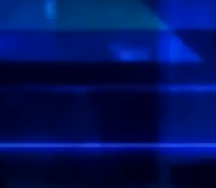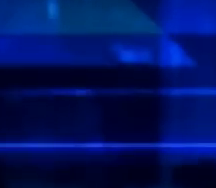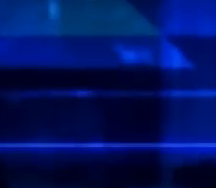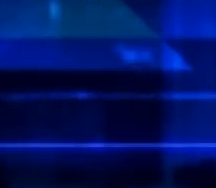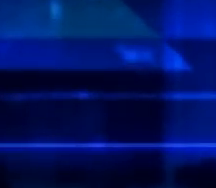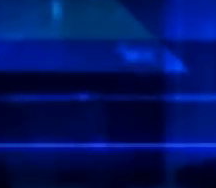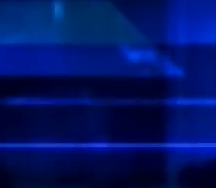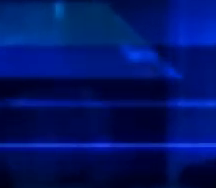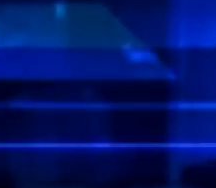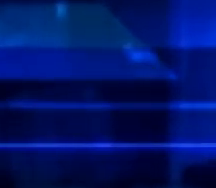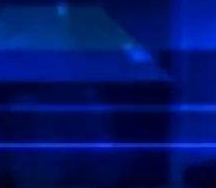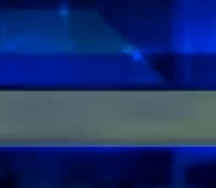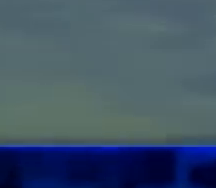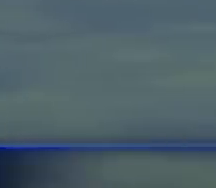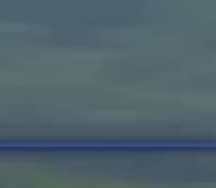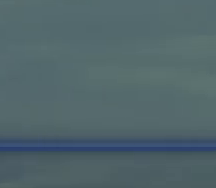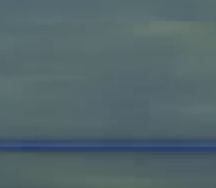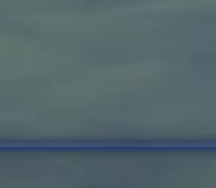una sa lahat.